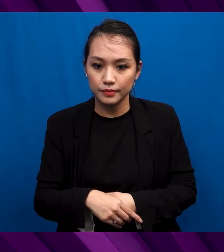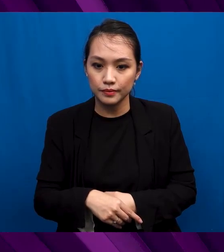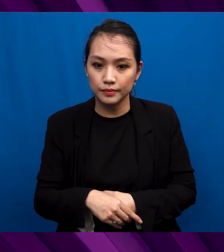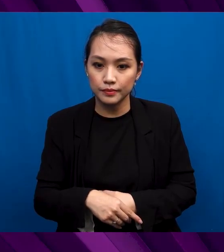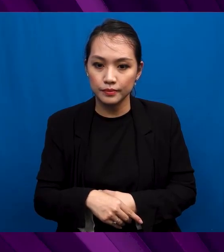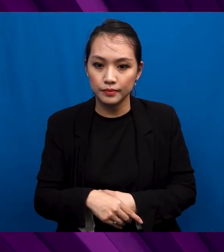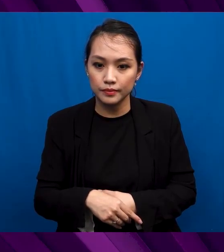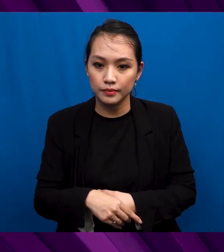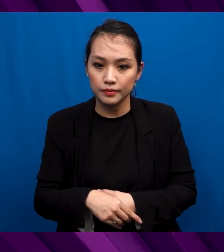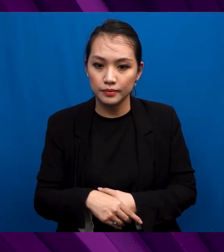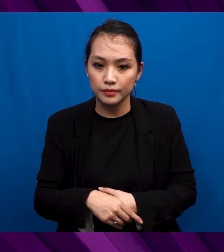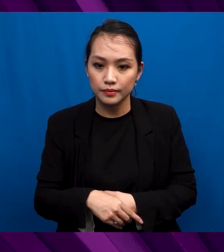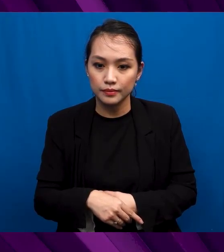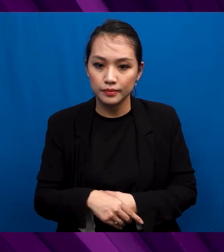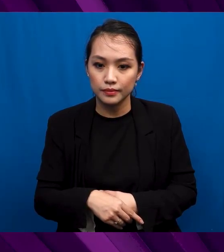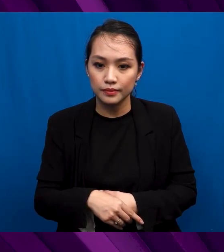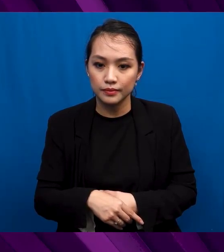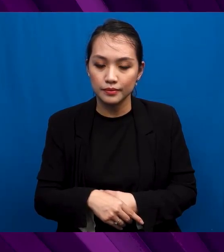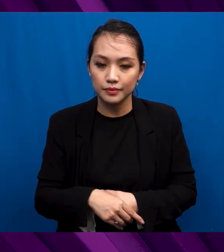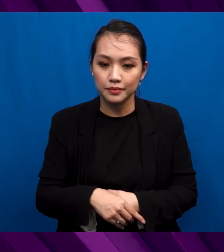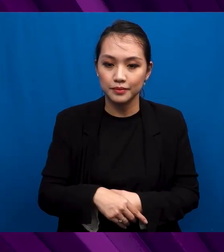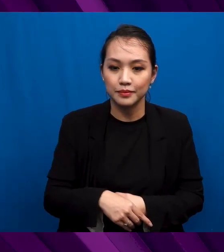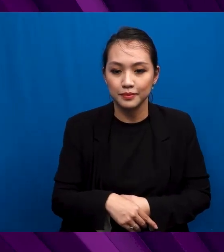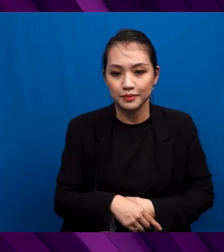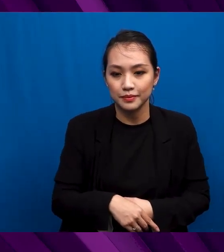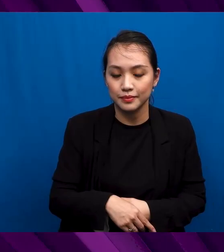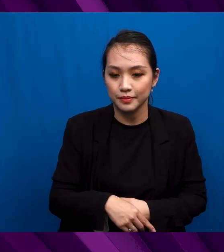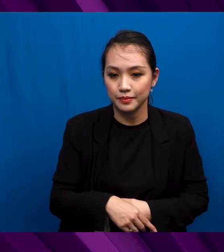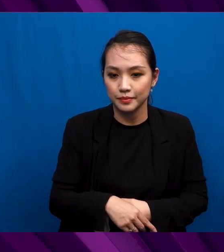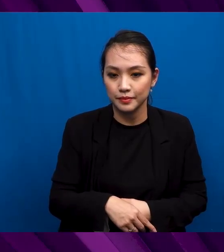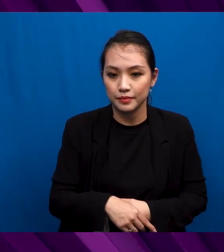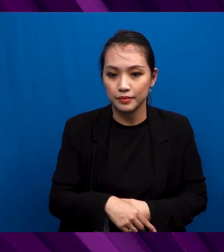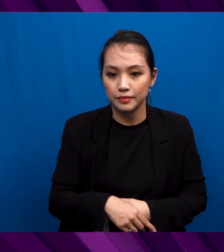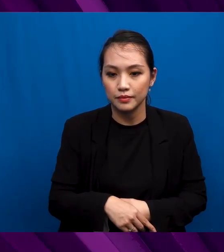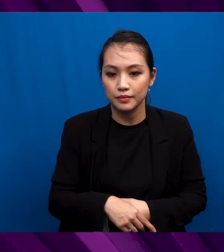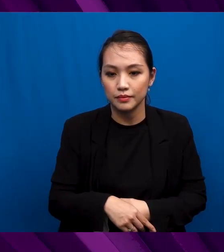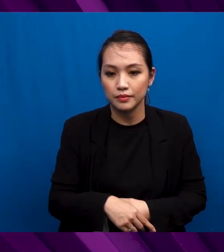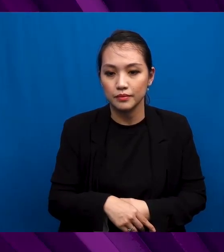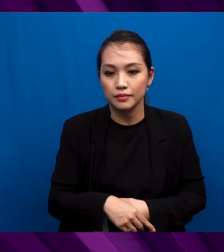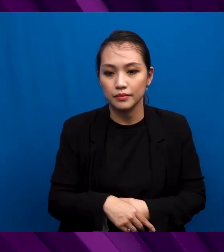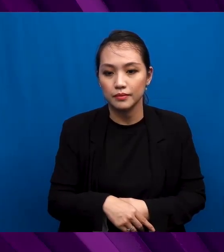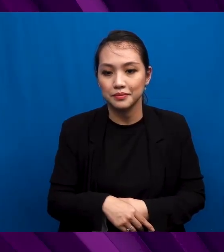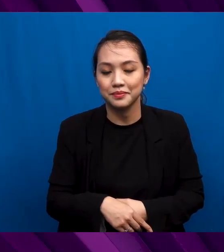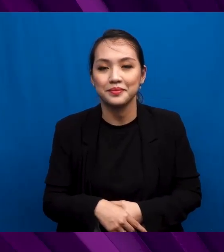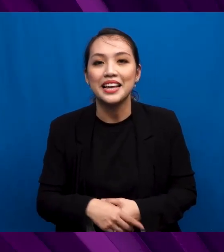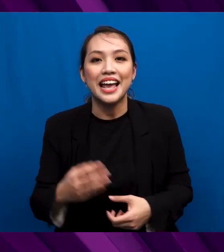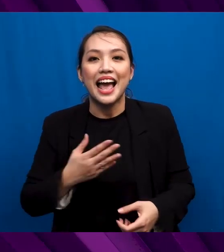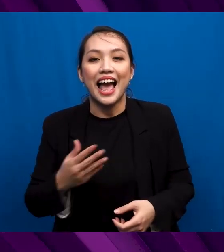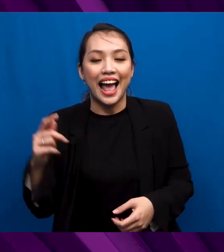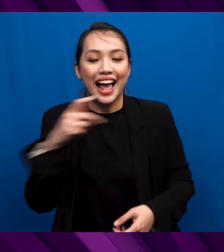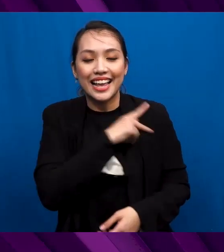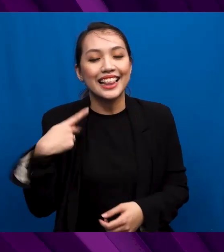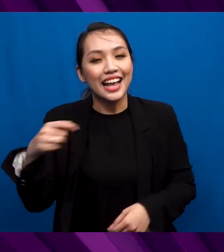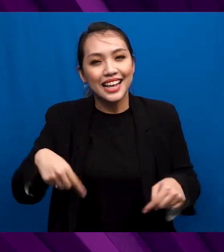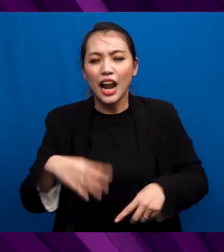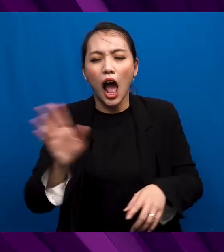mana sih tempatnya. Sekalipun Alkitab mengatakan sudah ada di dalam hati Allah. Kita tidak perlu batu untuk menentukan